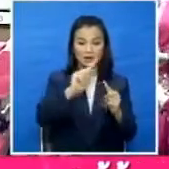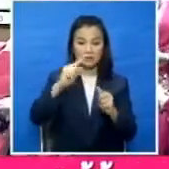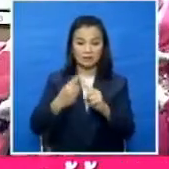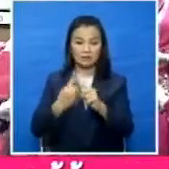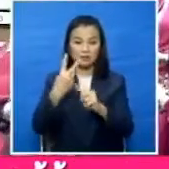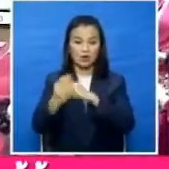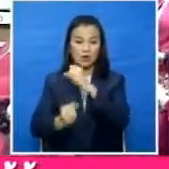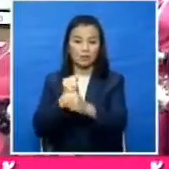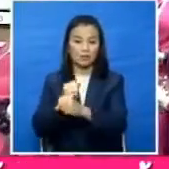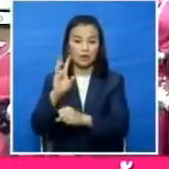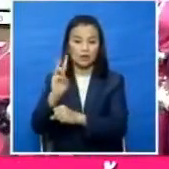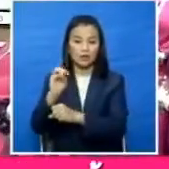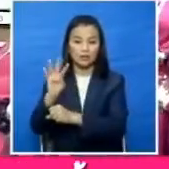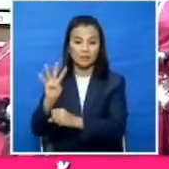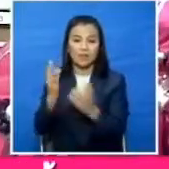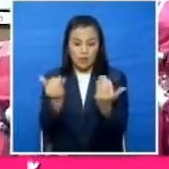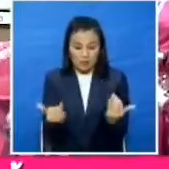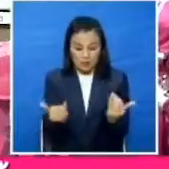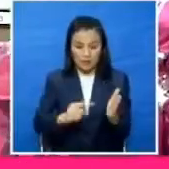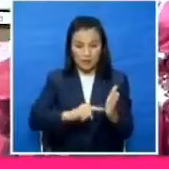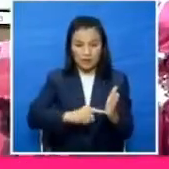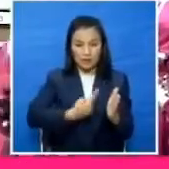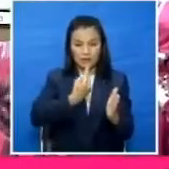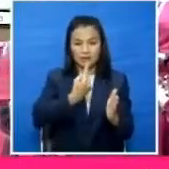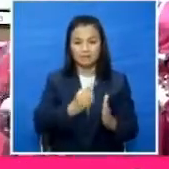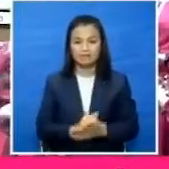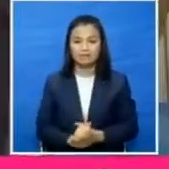จะได้เริ่มณบัดนี้ค่ะ